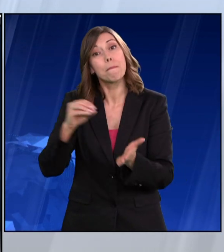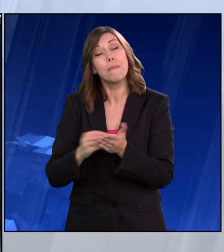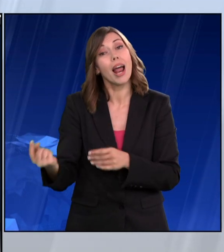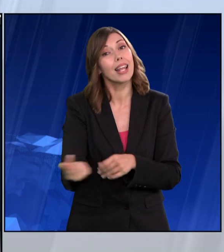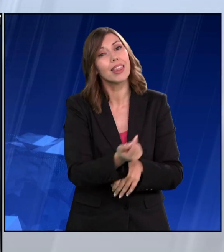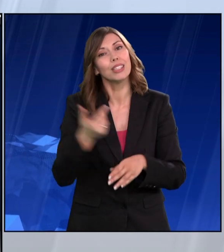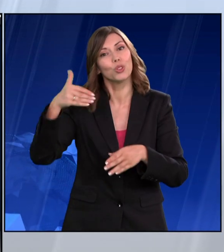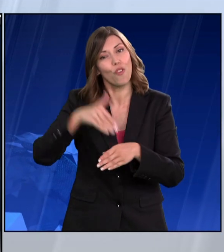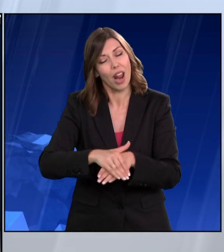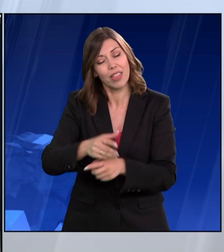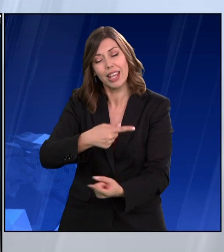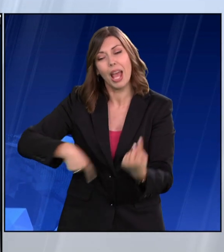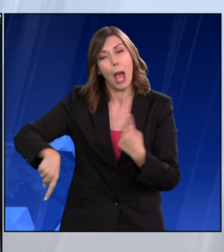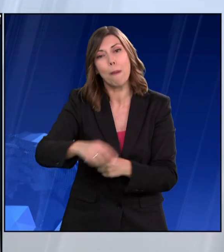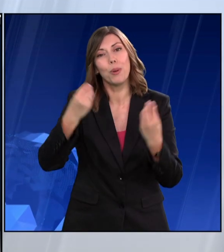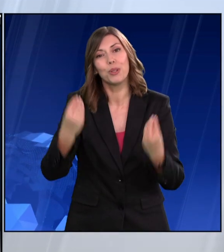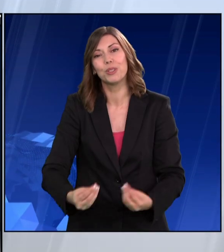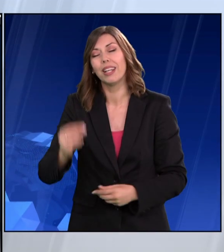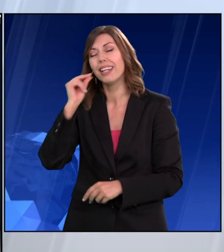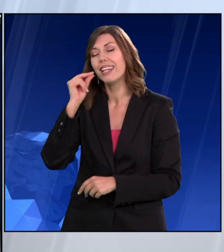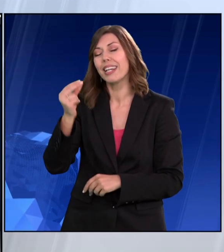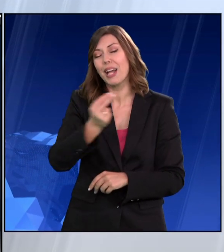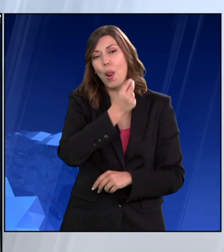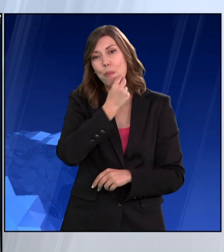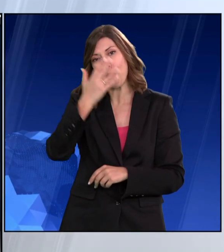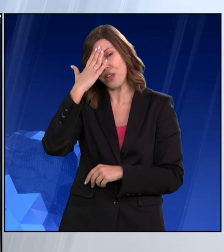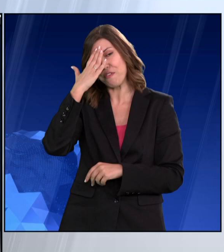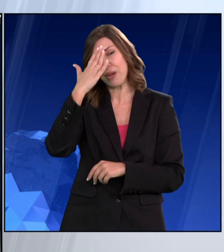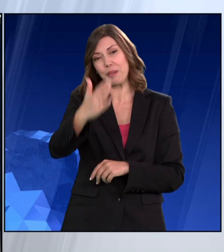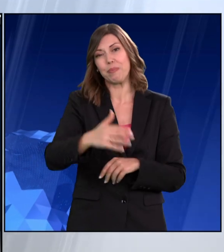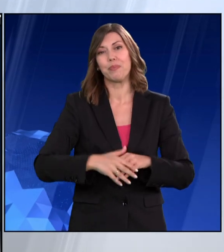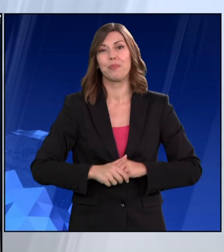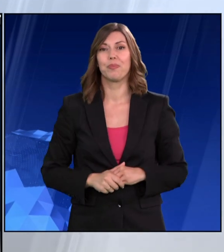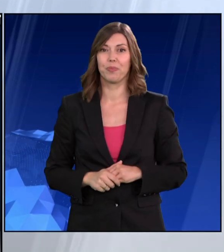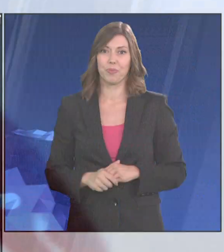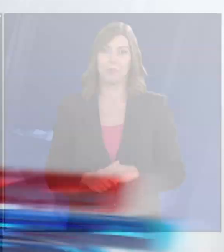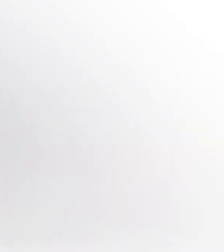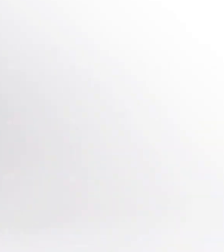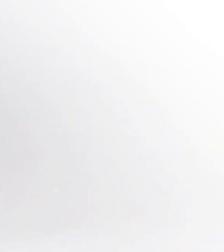στο κεντρικό δελτίο ειδήσεων του One Channel, τη νέα σας τηλεοπτική συνήθεια. Καλό σας απόγευμα.